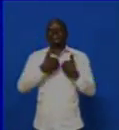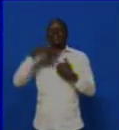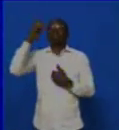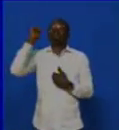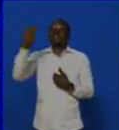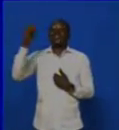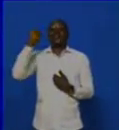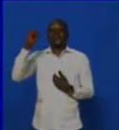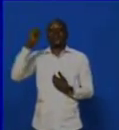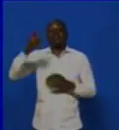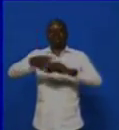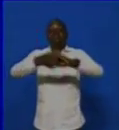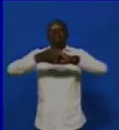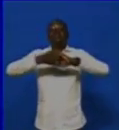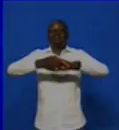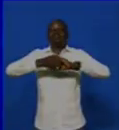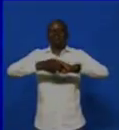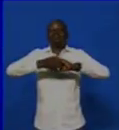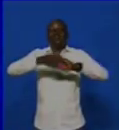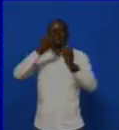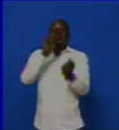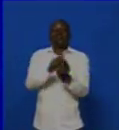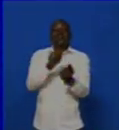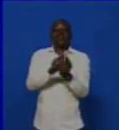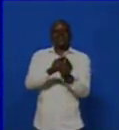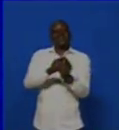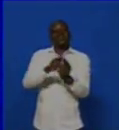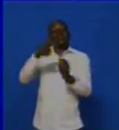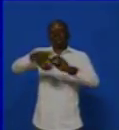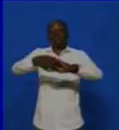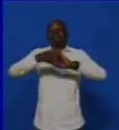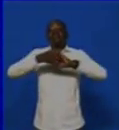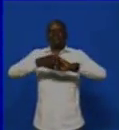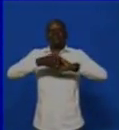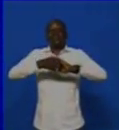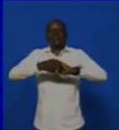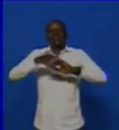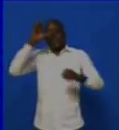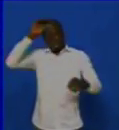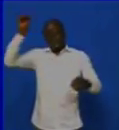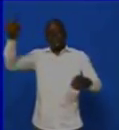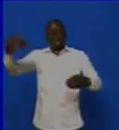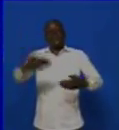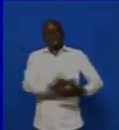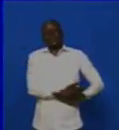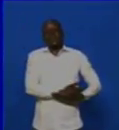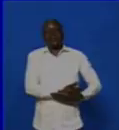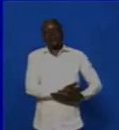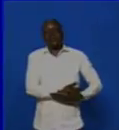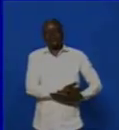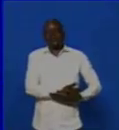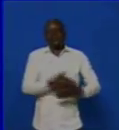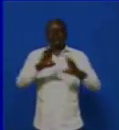modeste solidarité à cet élan de solidarité d'un fils de la commune